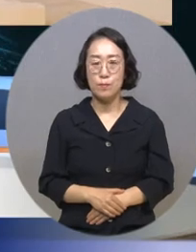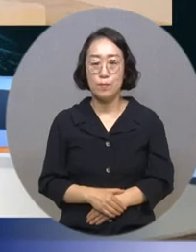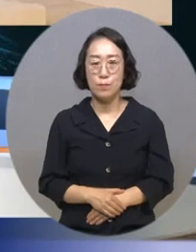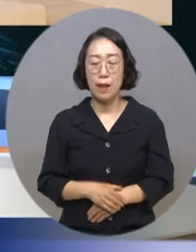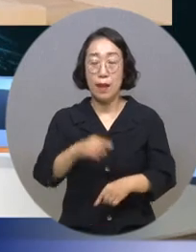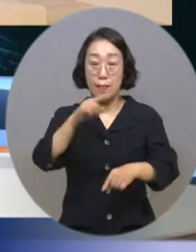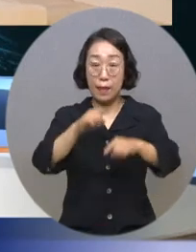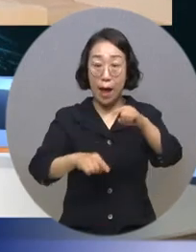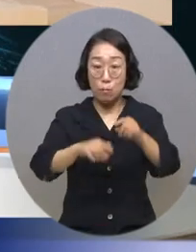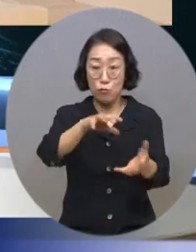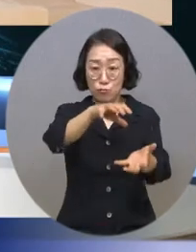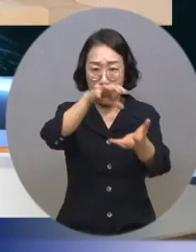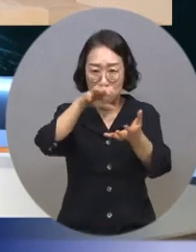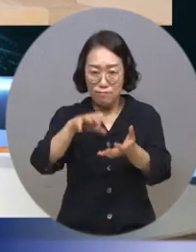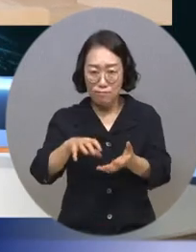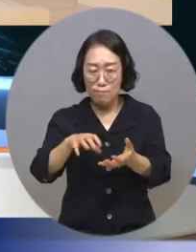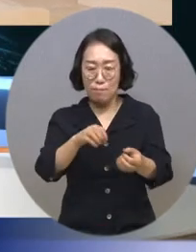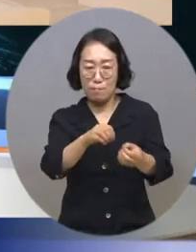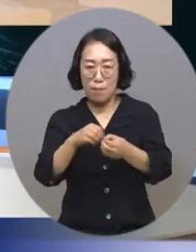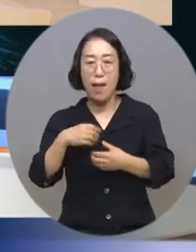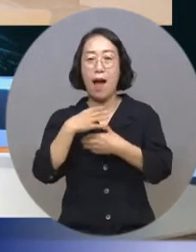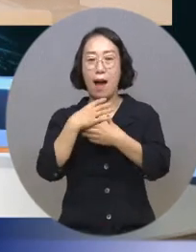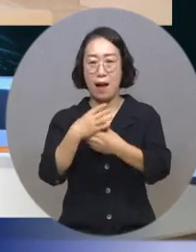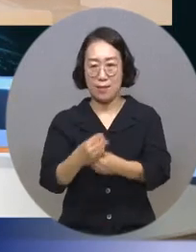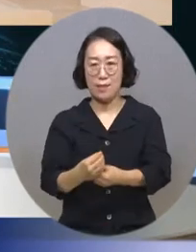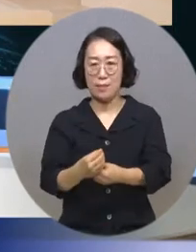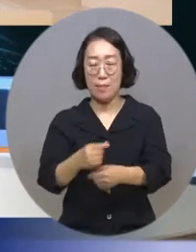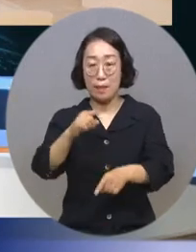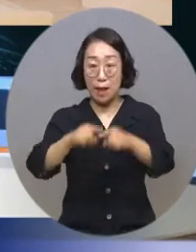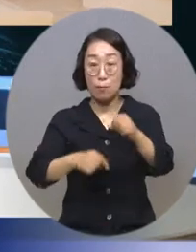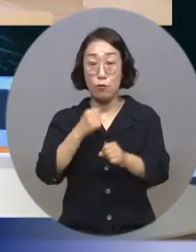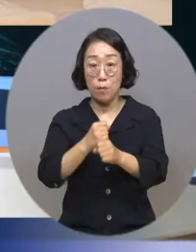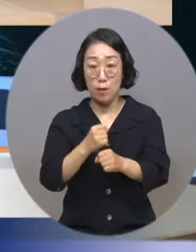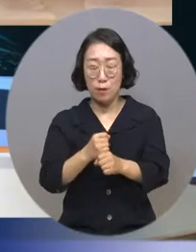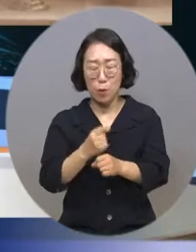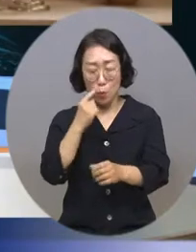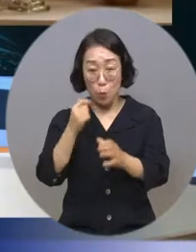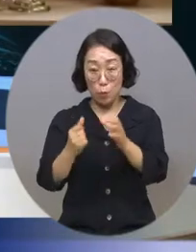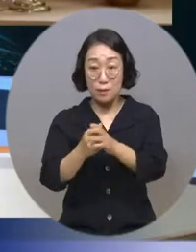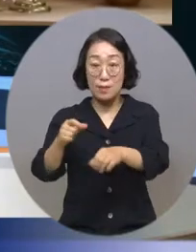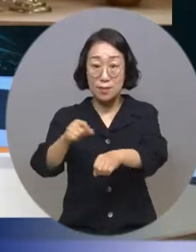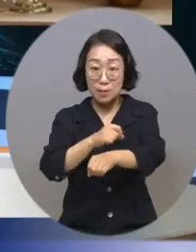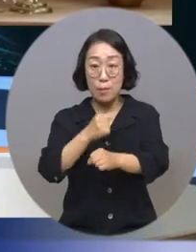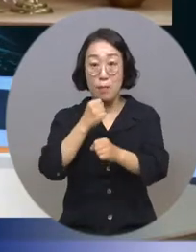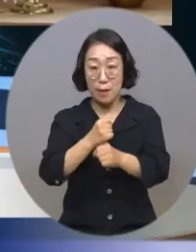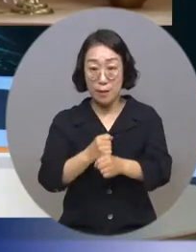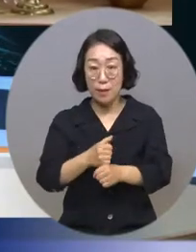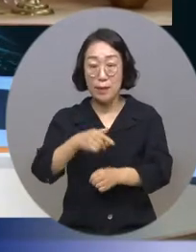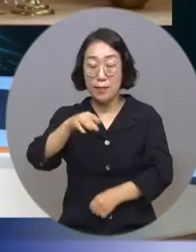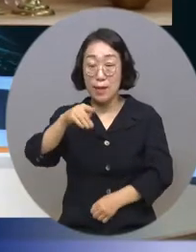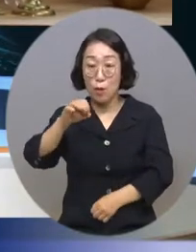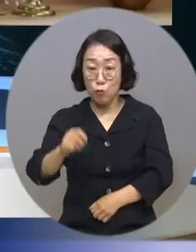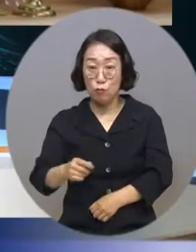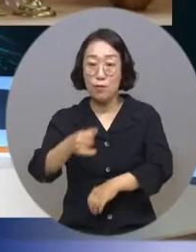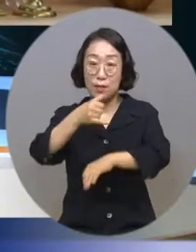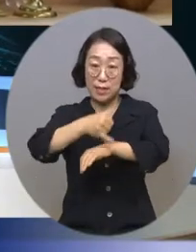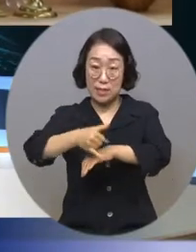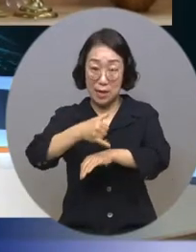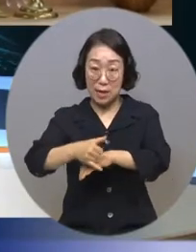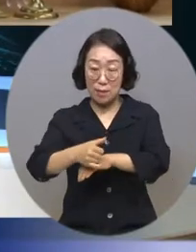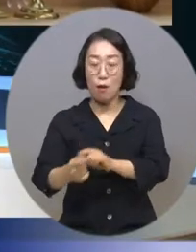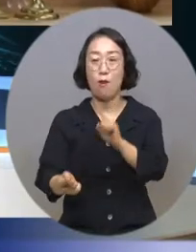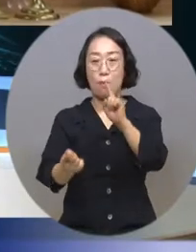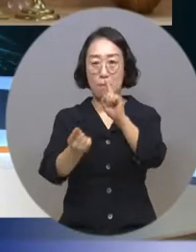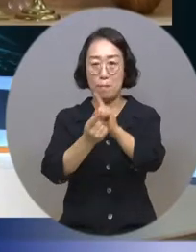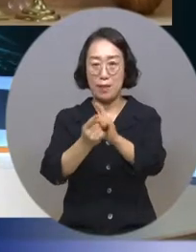나무는 심리적 안정감을 준다고 하는데요. 나무로 세상에 하나뿐인 가구를 만들어내는 장경훈 가구 디자이너를 이소영